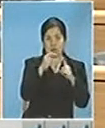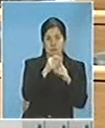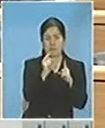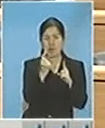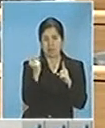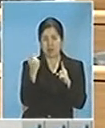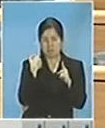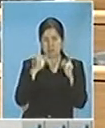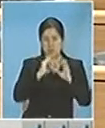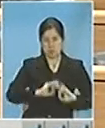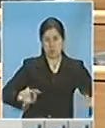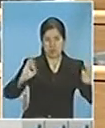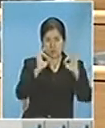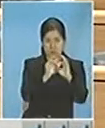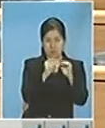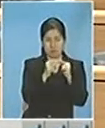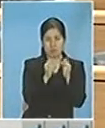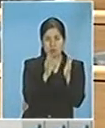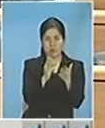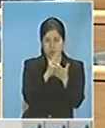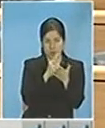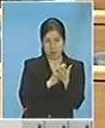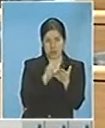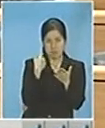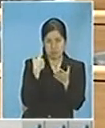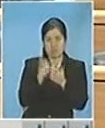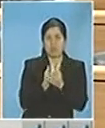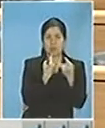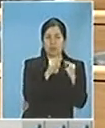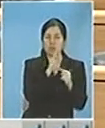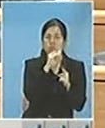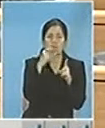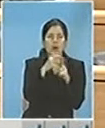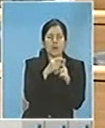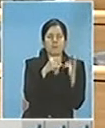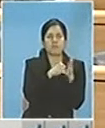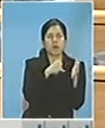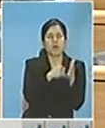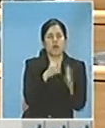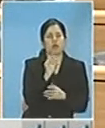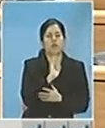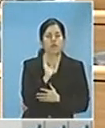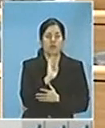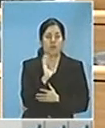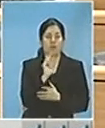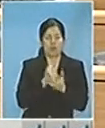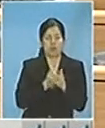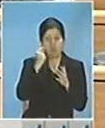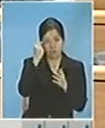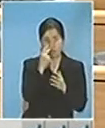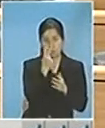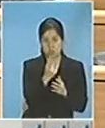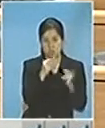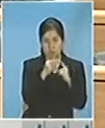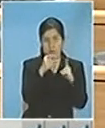ความจำเป็นในทางวิชาการไม่น้อยแต่บางคำที่ง่ายๆก็ควรจะใช้ค